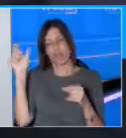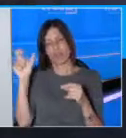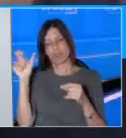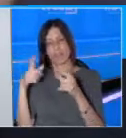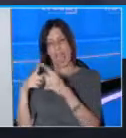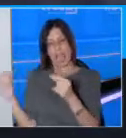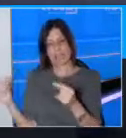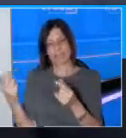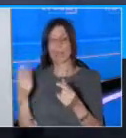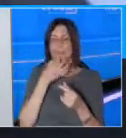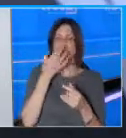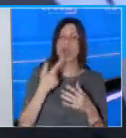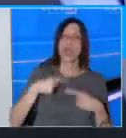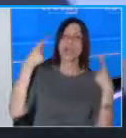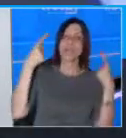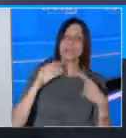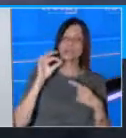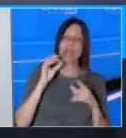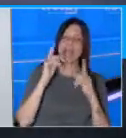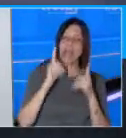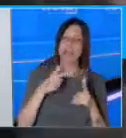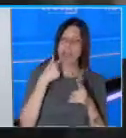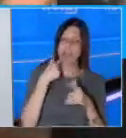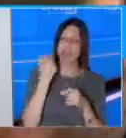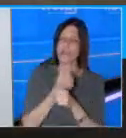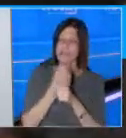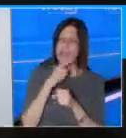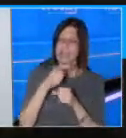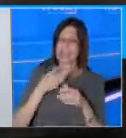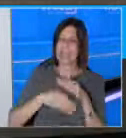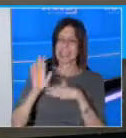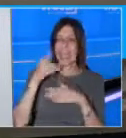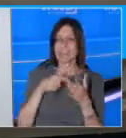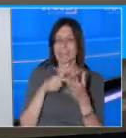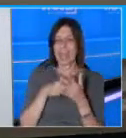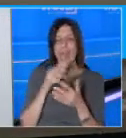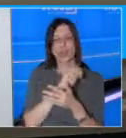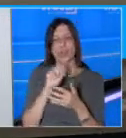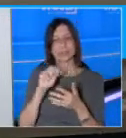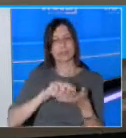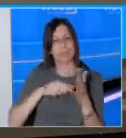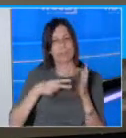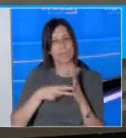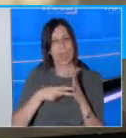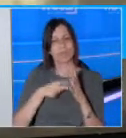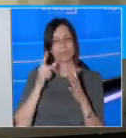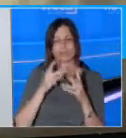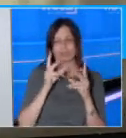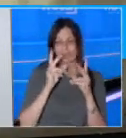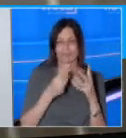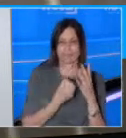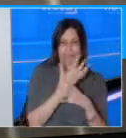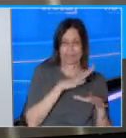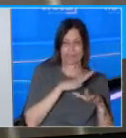כל ימי הלחימה היו אמירות על כך שהמבצע הזה יצא לפועל בגלל העניינים הפוליטיים, שהמנדט נמצא אצל יאיר